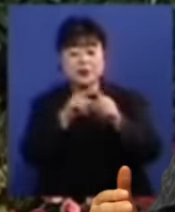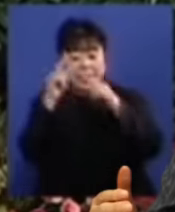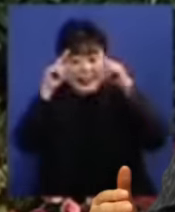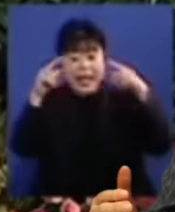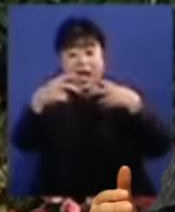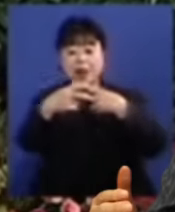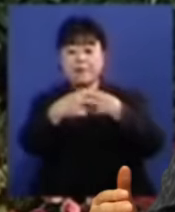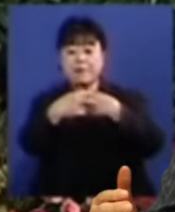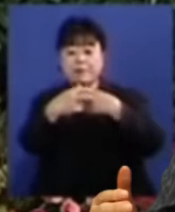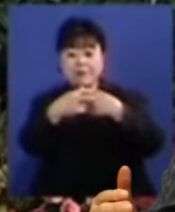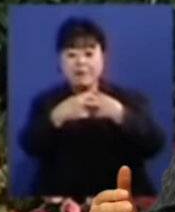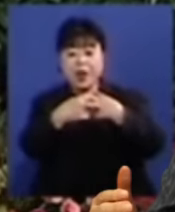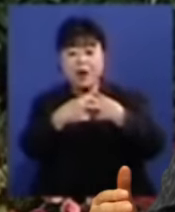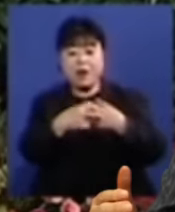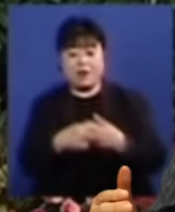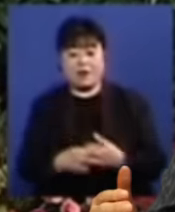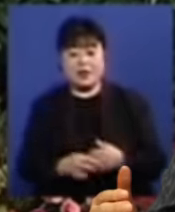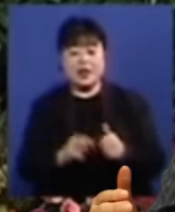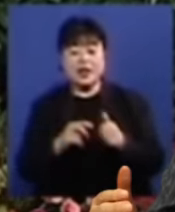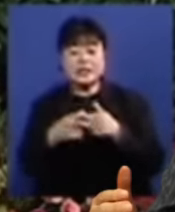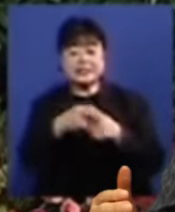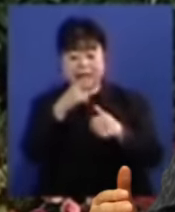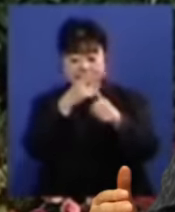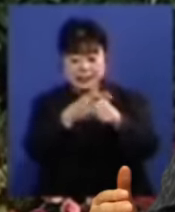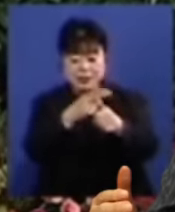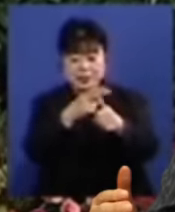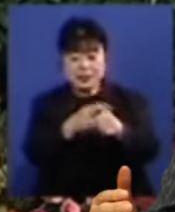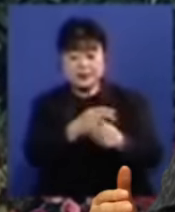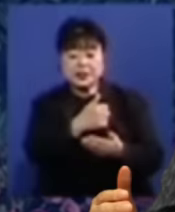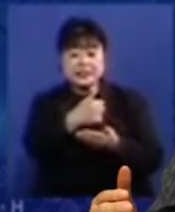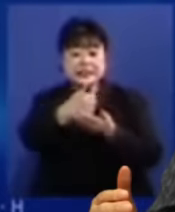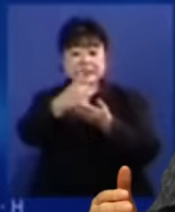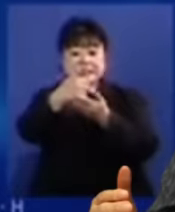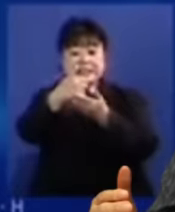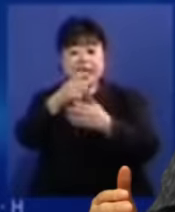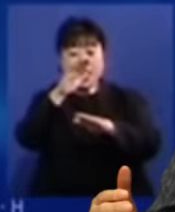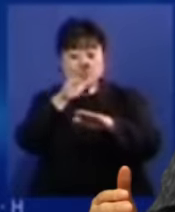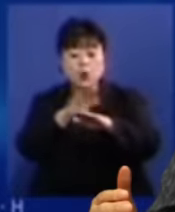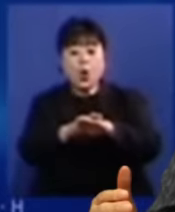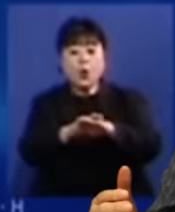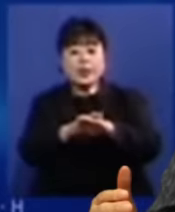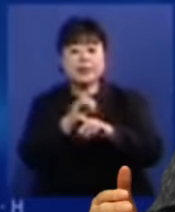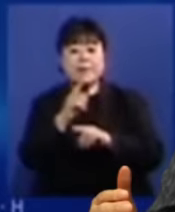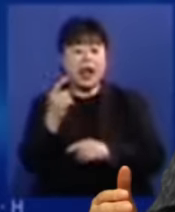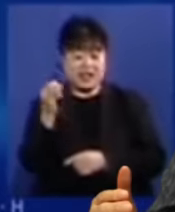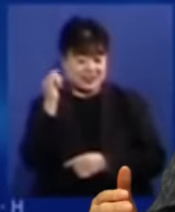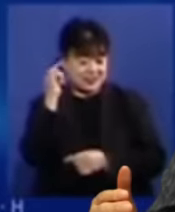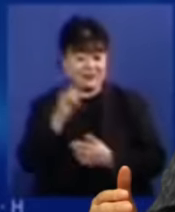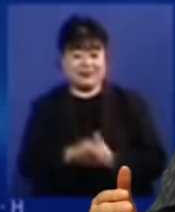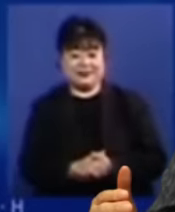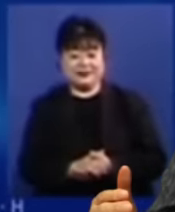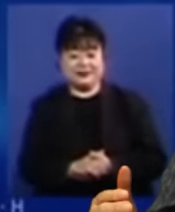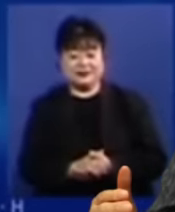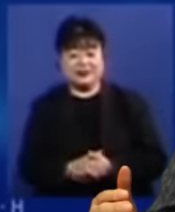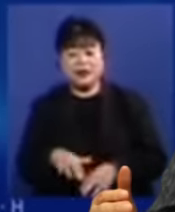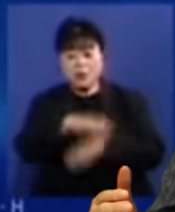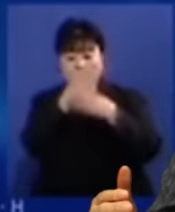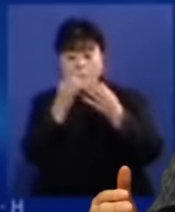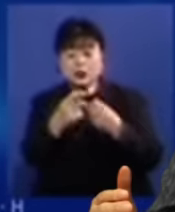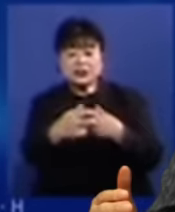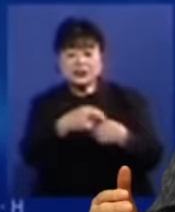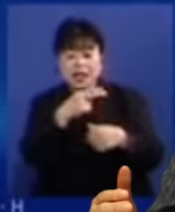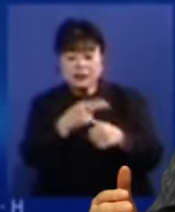대학병원의 벤 카슨 의사는 신의 손이라는 별명을 가지고 있습니다. 그는 모든